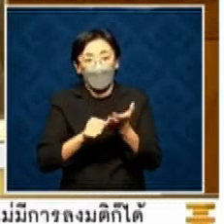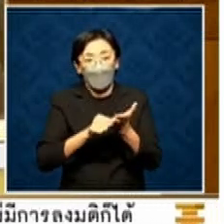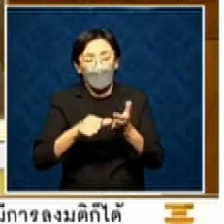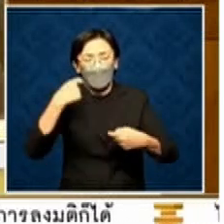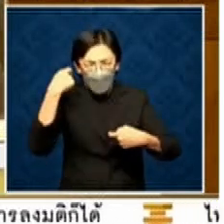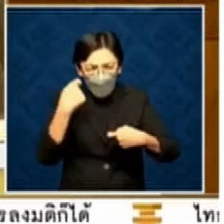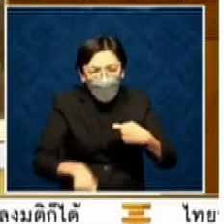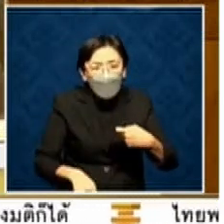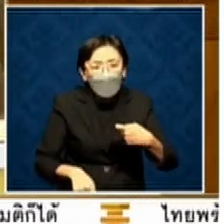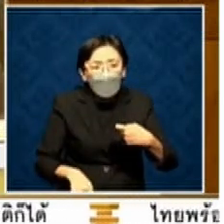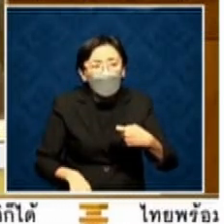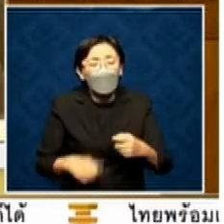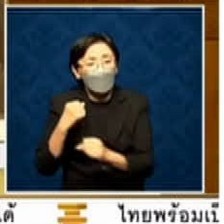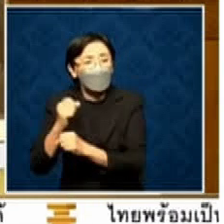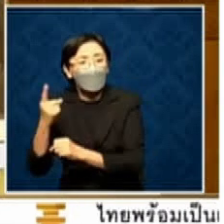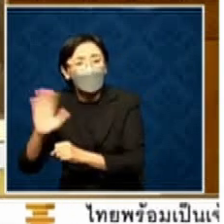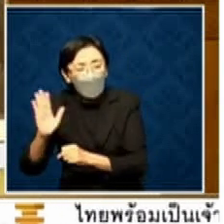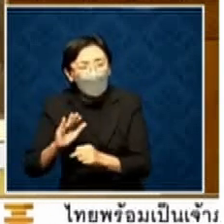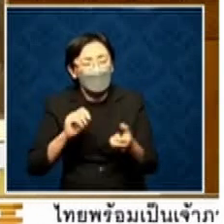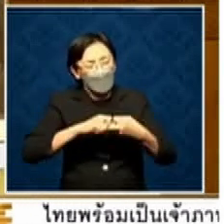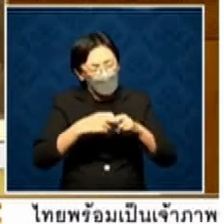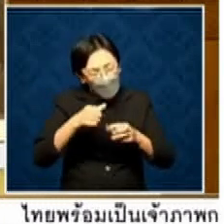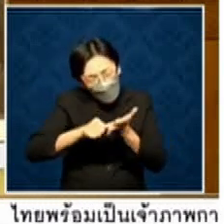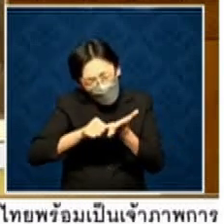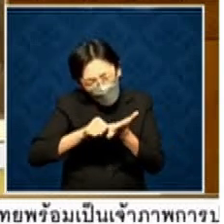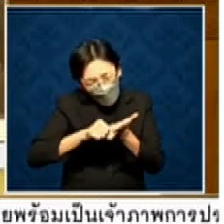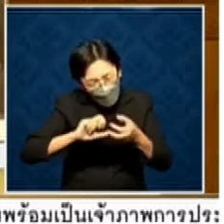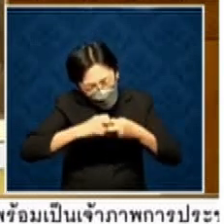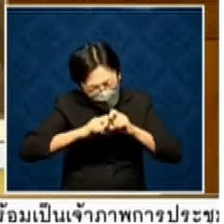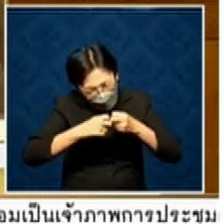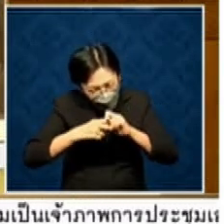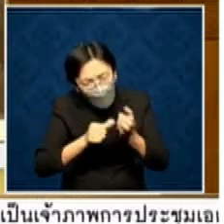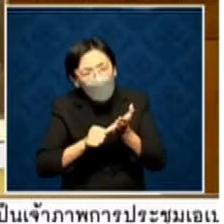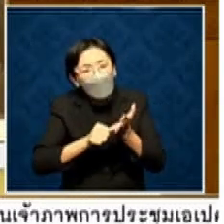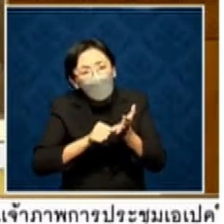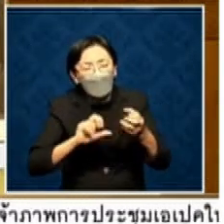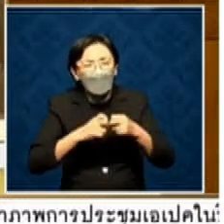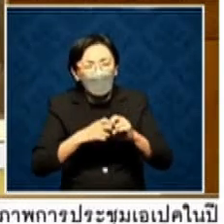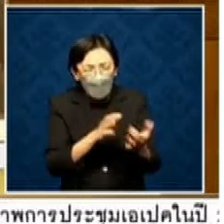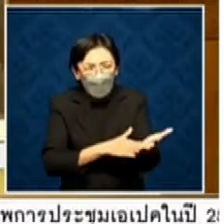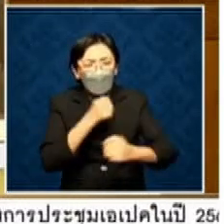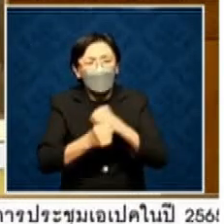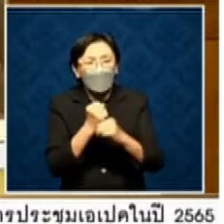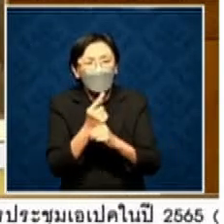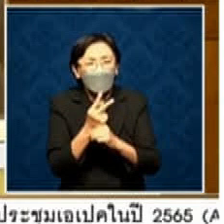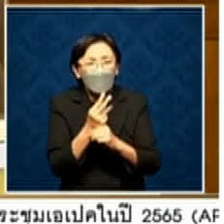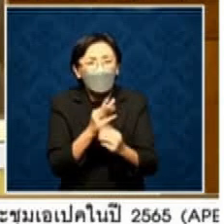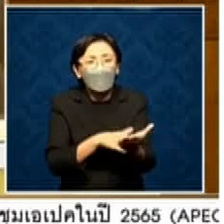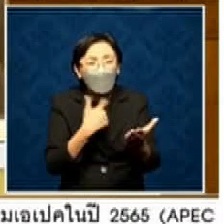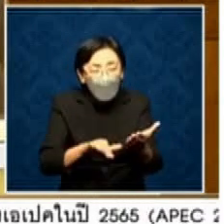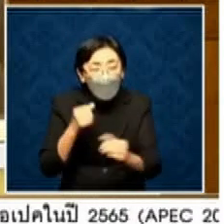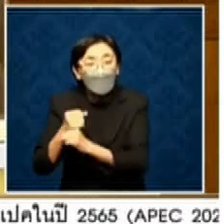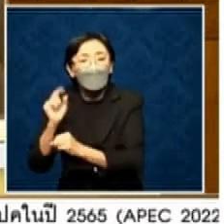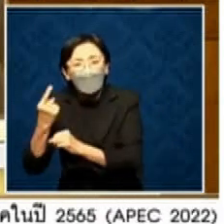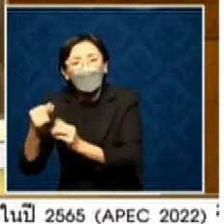าออกเนี่ยนะนะ ถูก คุณไม่ลาออกหนทางบ้านเมืองก็สู่หายนะอย่างเดียว บอกไปไม่รอดไปไม่รอด บ้านเมืองไปไม่รอด